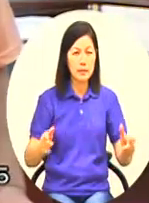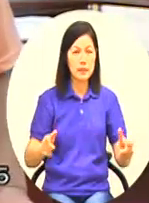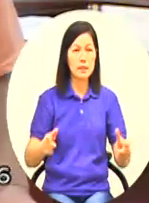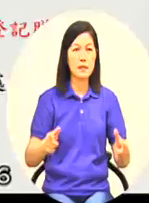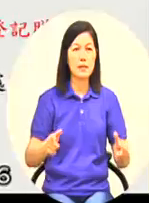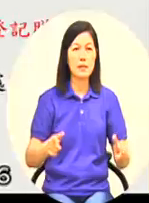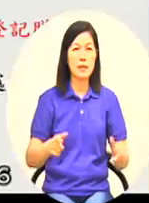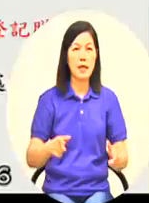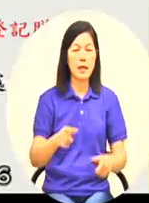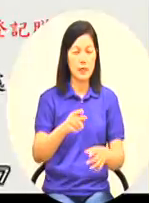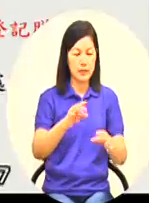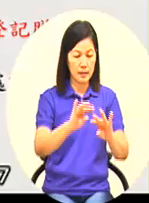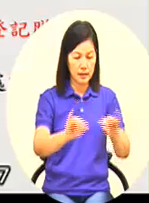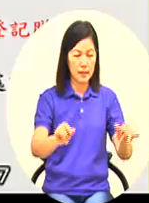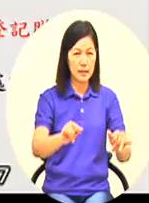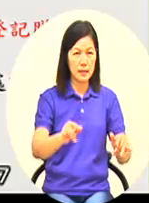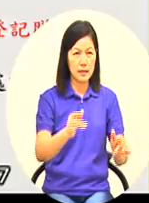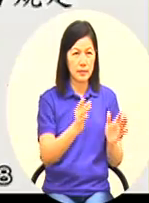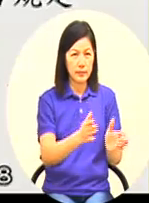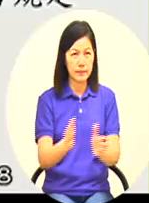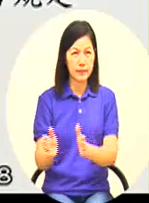啊，要该按怎处理？